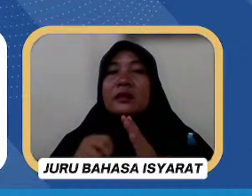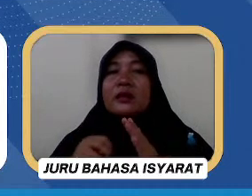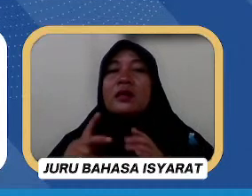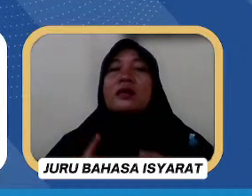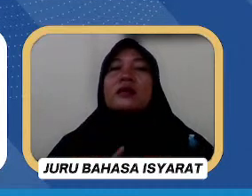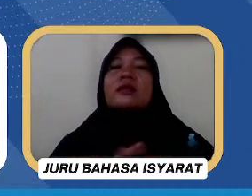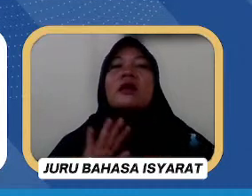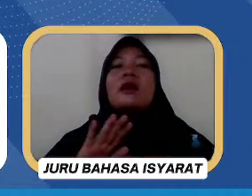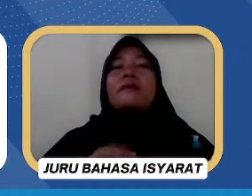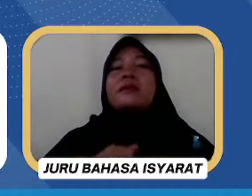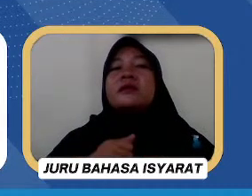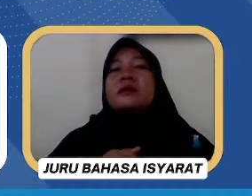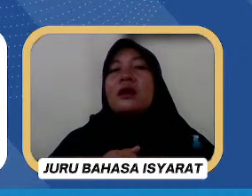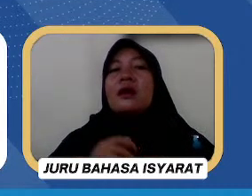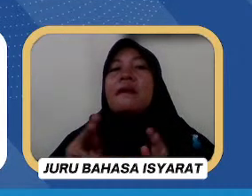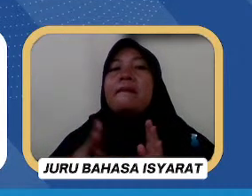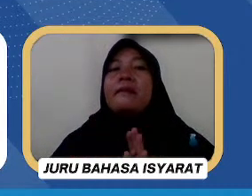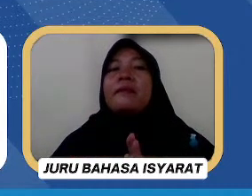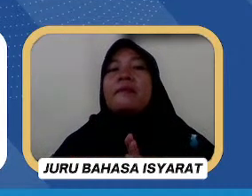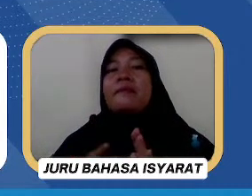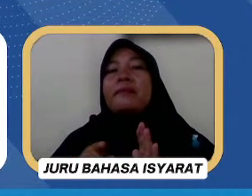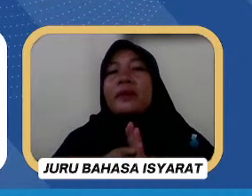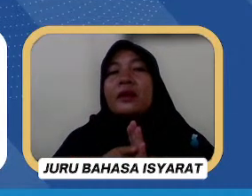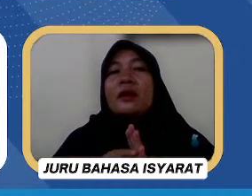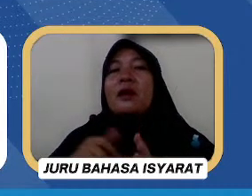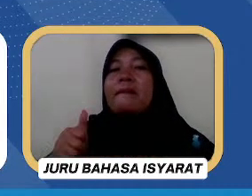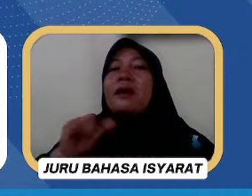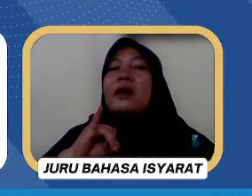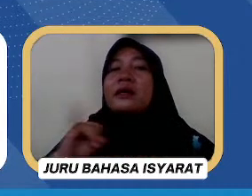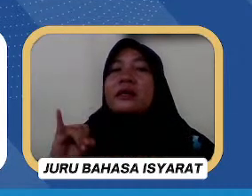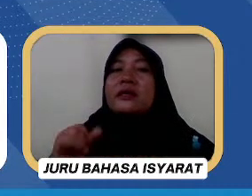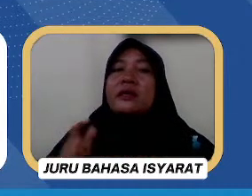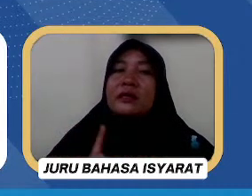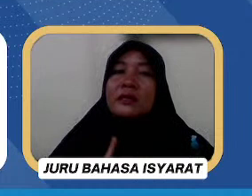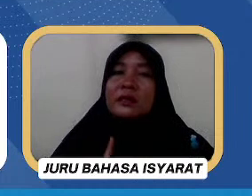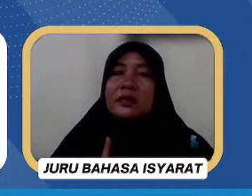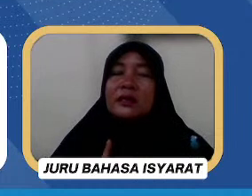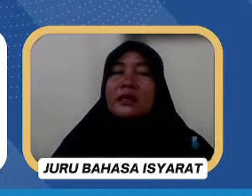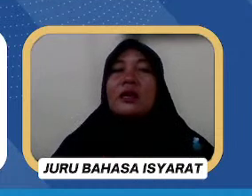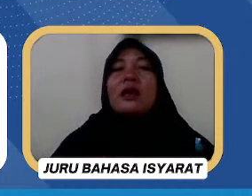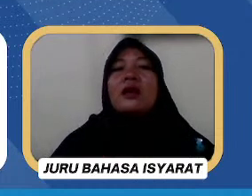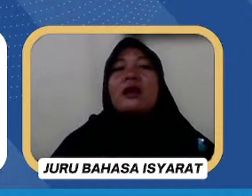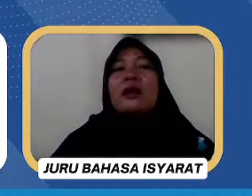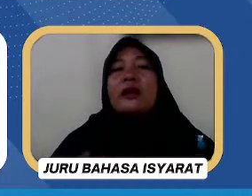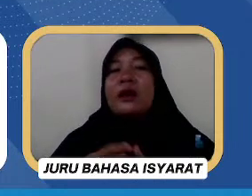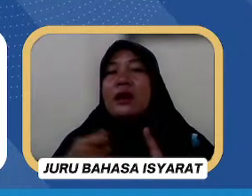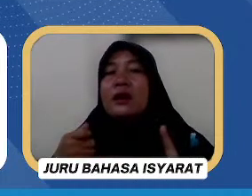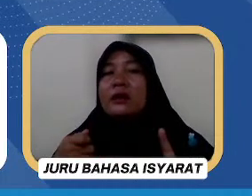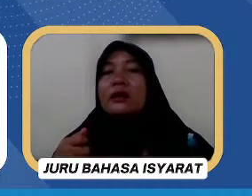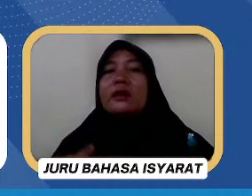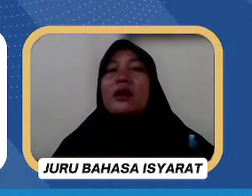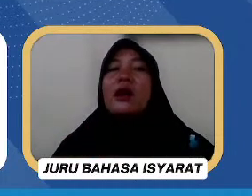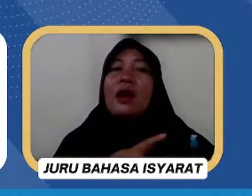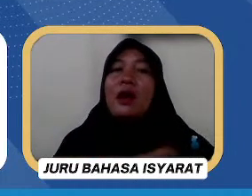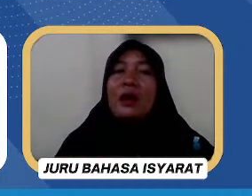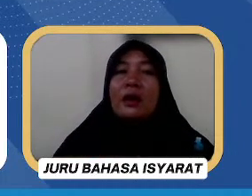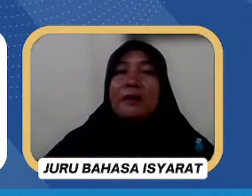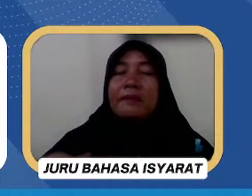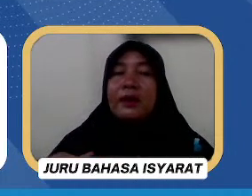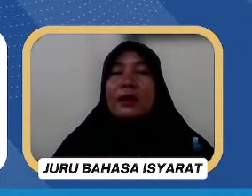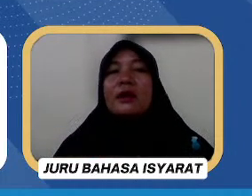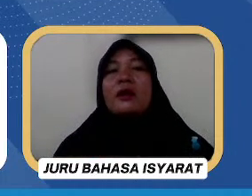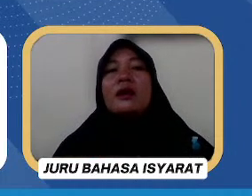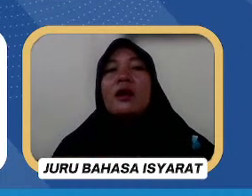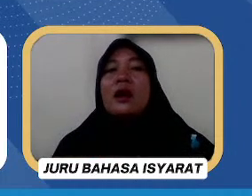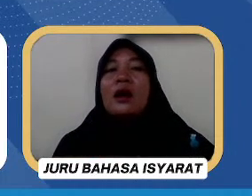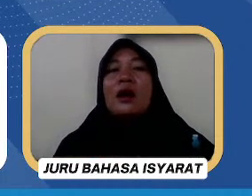untuk lebih baik daripada orang lain. Itu yang pertama. Yang kedua tentunya, selain agama sebagai benteng, kita